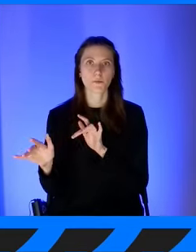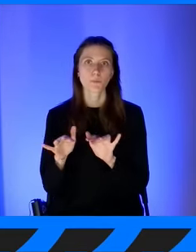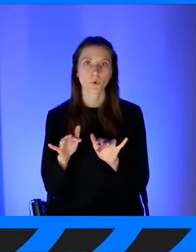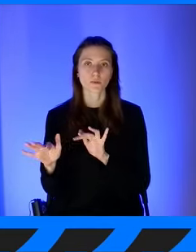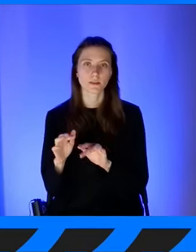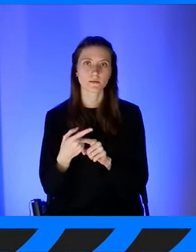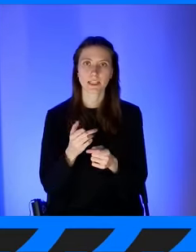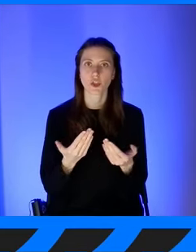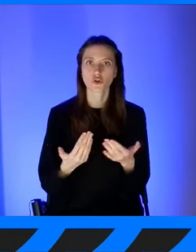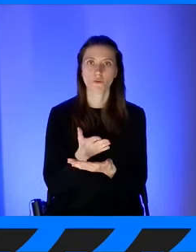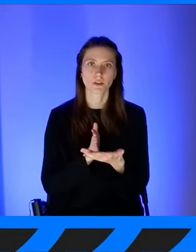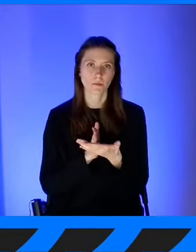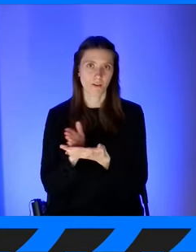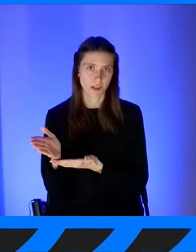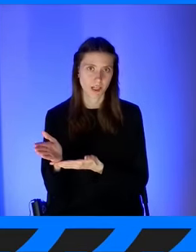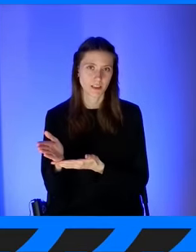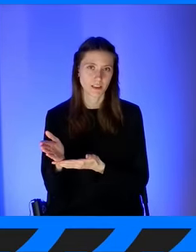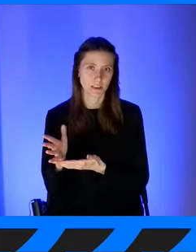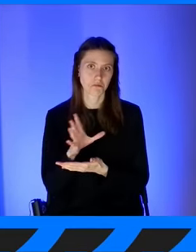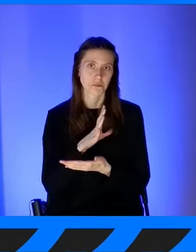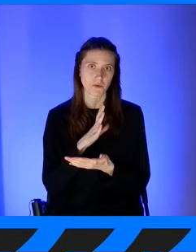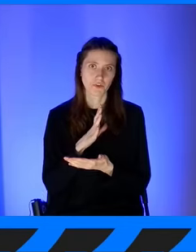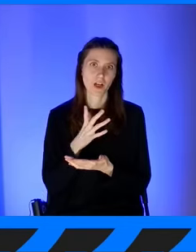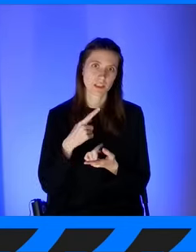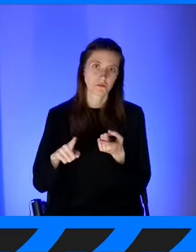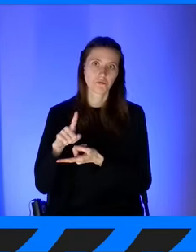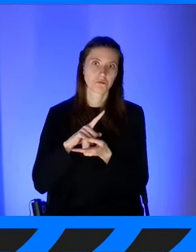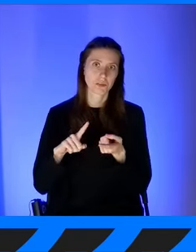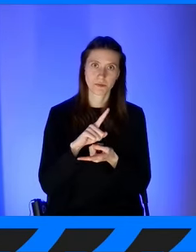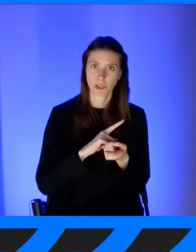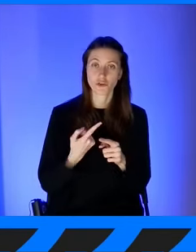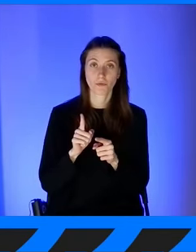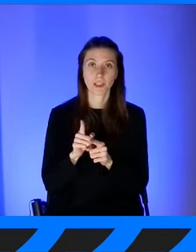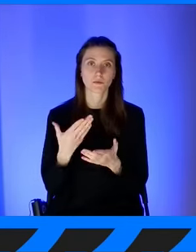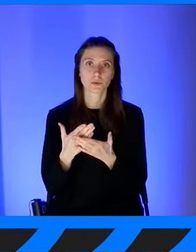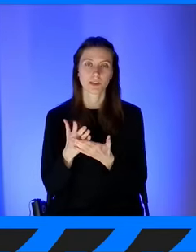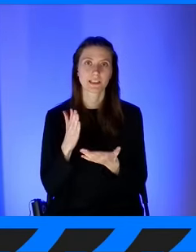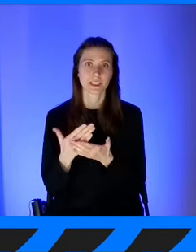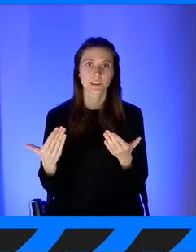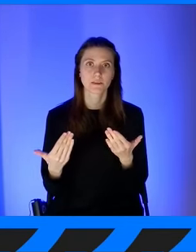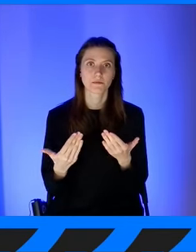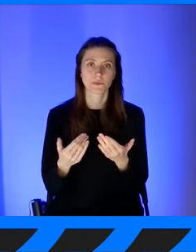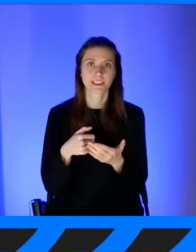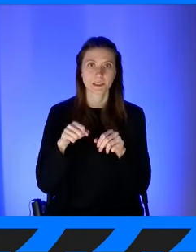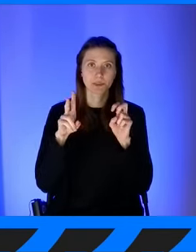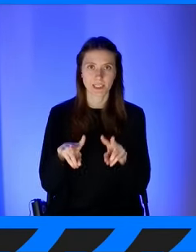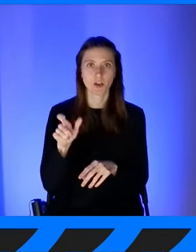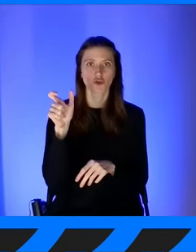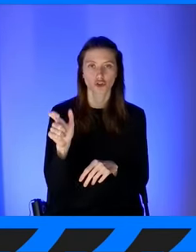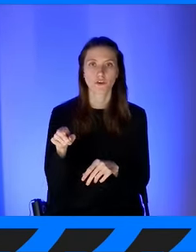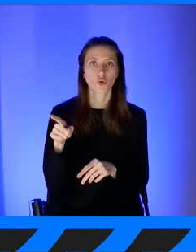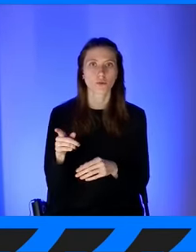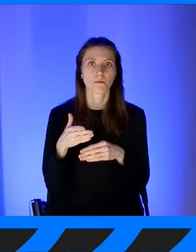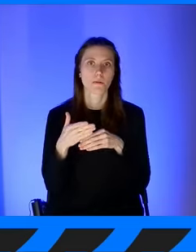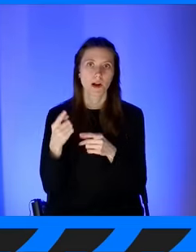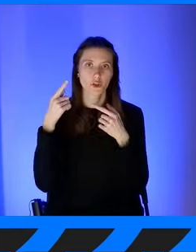новый какой-то вление к нам заезжает нуно А это же такой процесс итеративный да то есть есть выделенный инженер который помогает решить эти